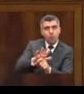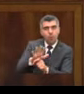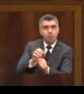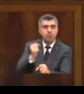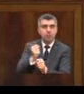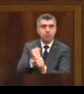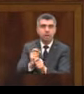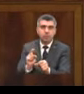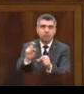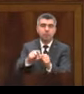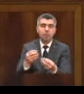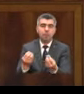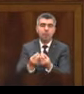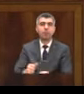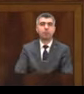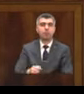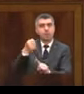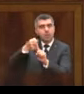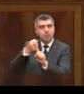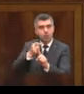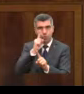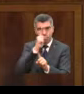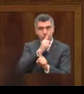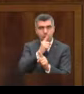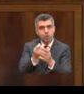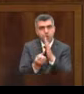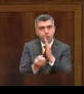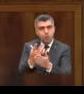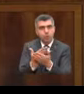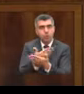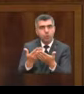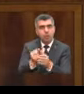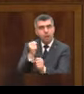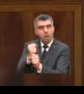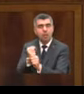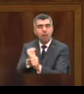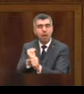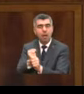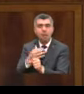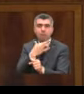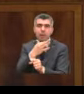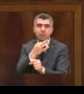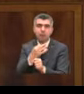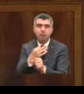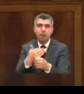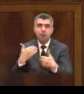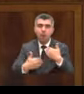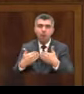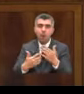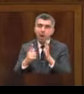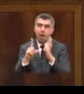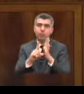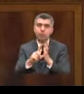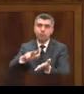مجال الإدماج المهني، ونعمل حاليا على الاشتغال على التشغيل الذاتي في إطار تفعيل قانون الإطار